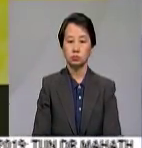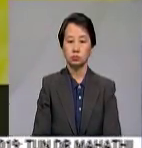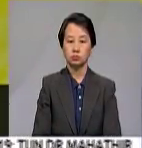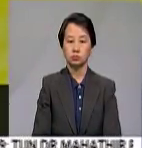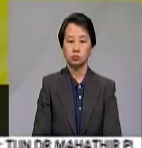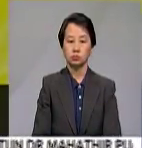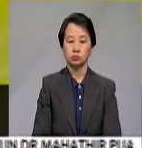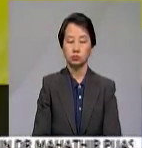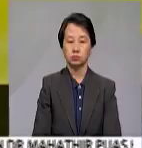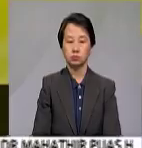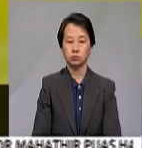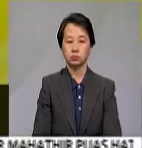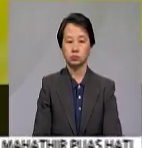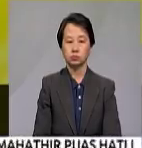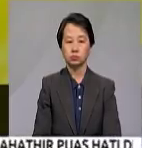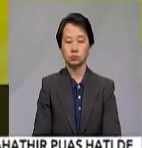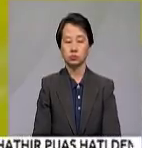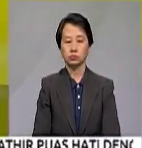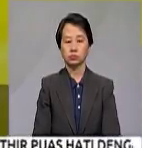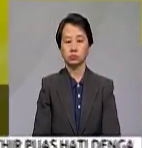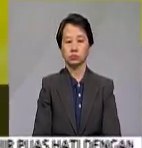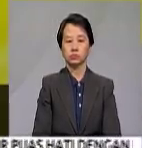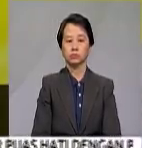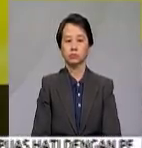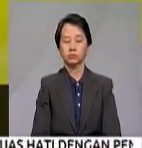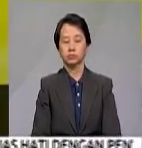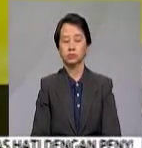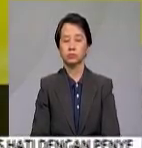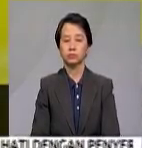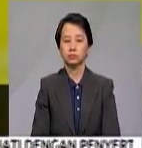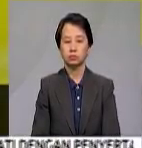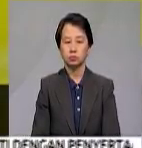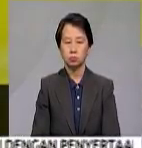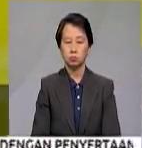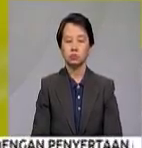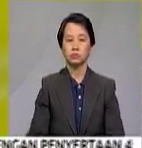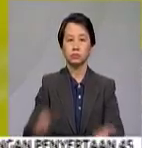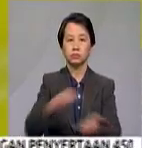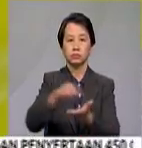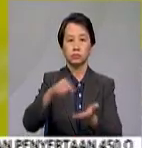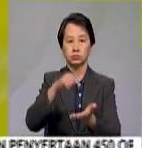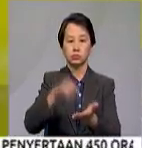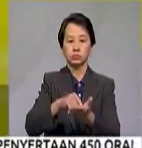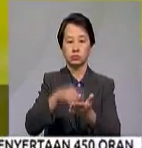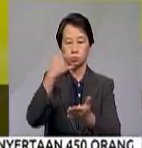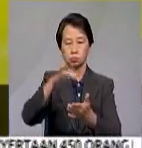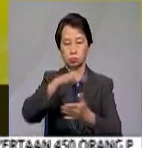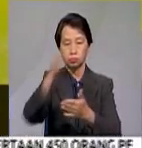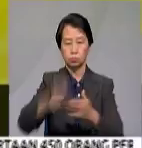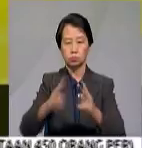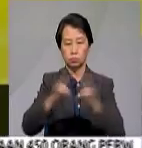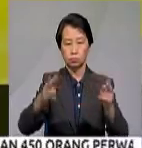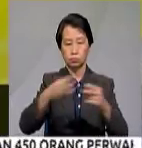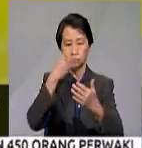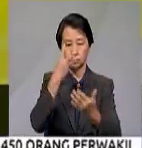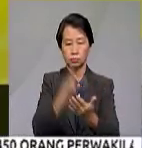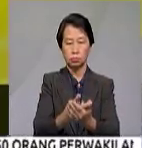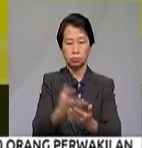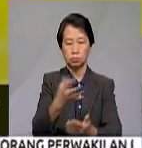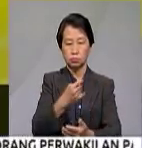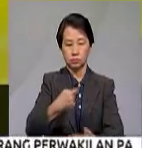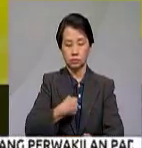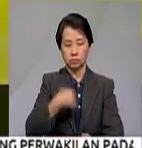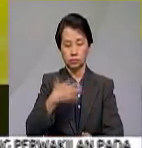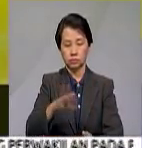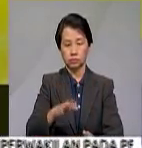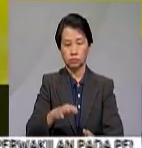I got my national championships coming up in a few weeks' time, so this type of finish suits me really well. So I was